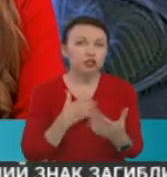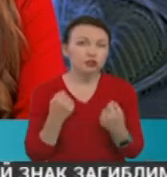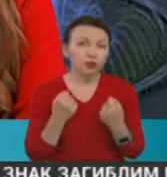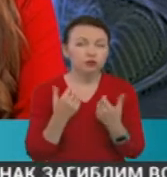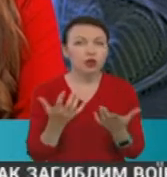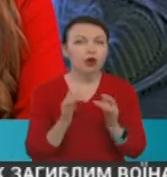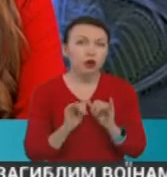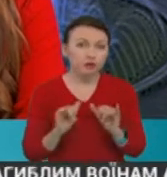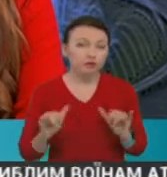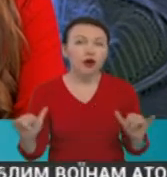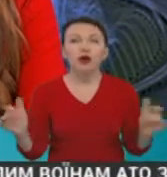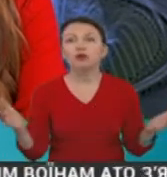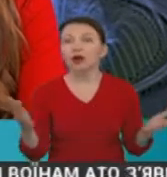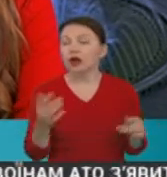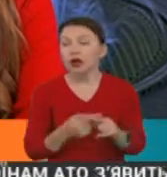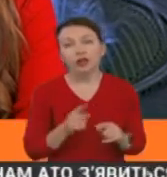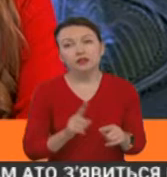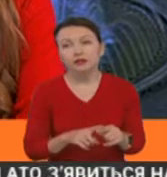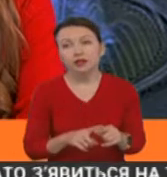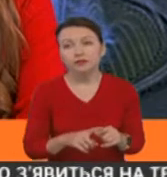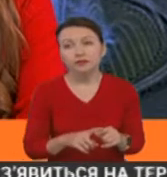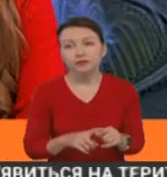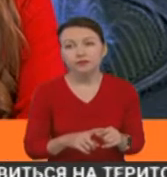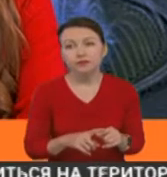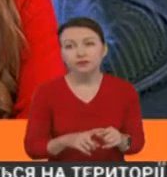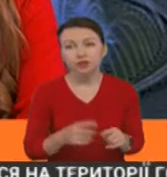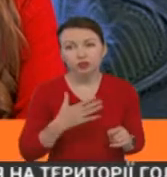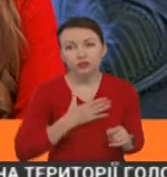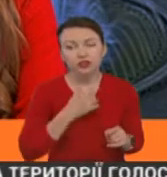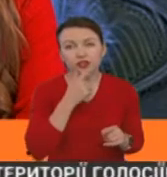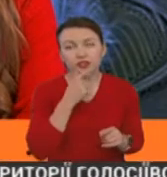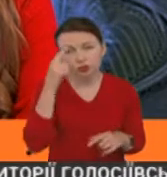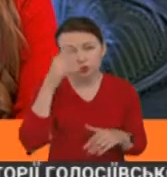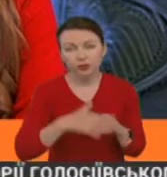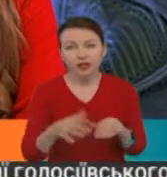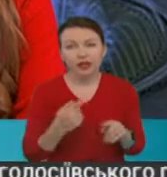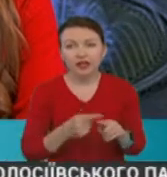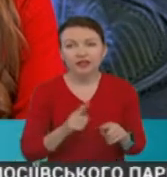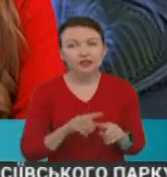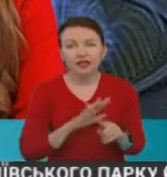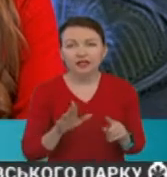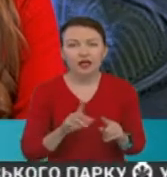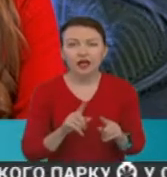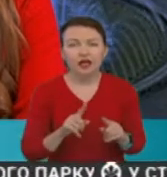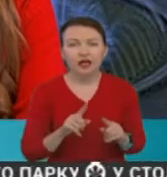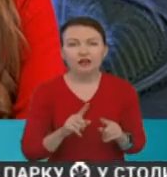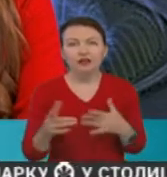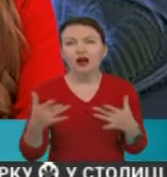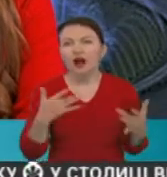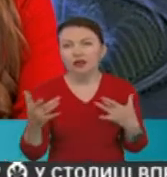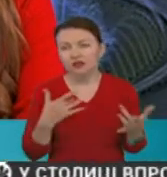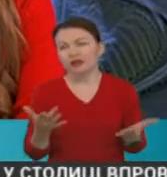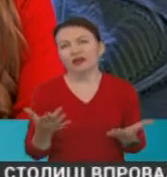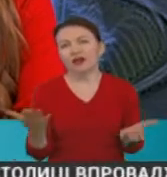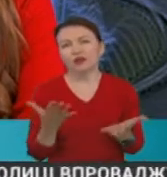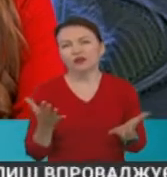вони розвиваються. Це не, щоб наші глядачі зрозуміли, це не реконструкція або театр, які